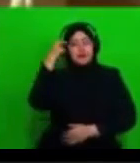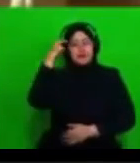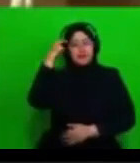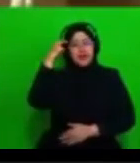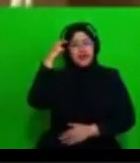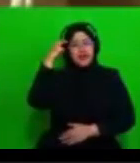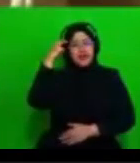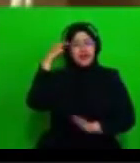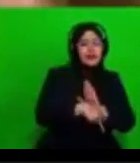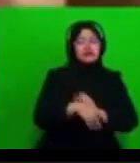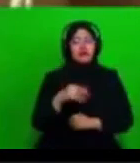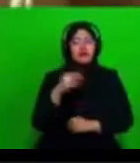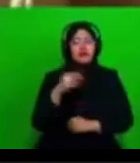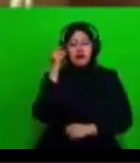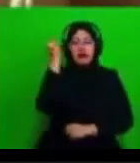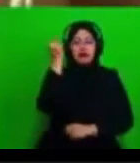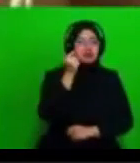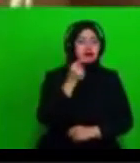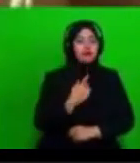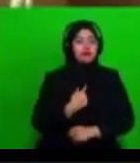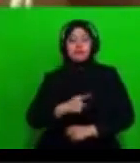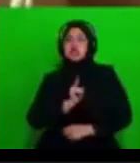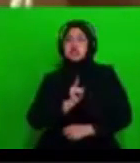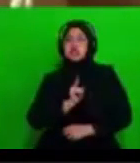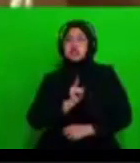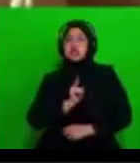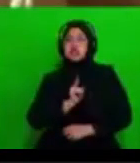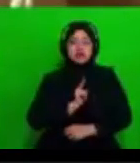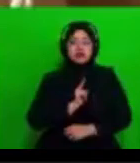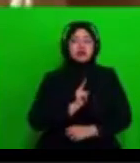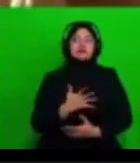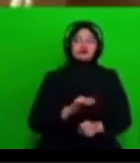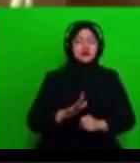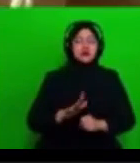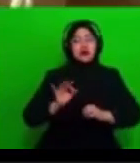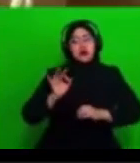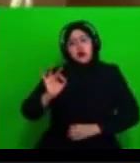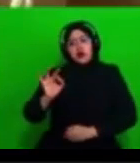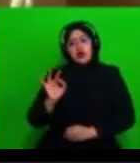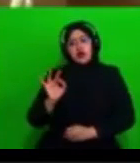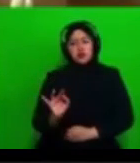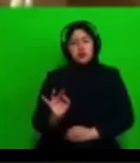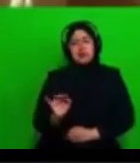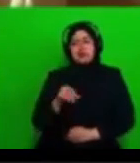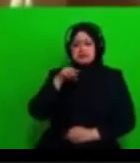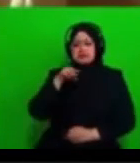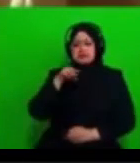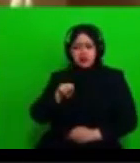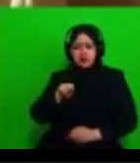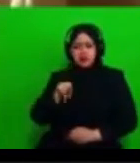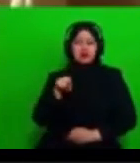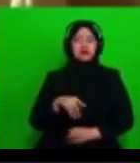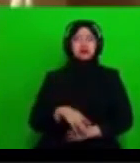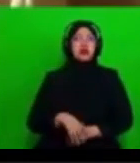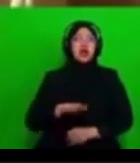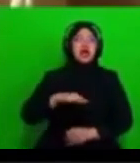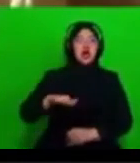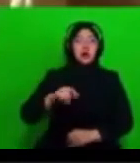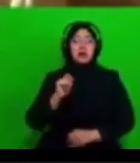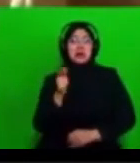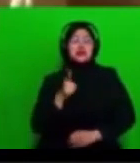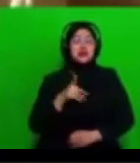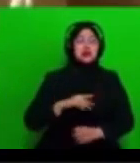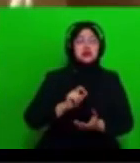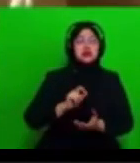kritis, bernalar kritis, kreatif, mandiri. Intinya itu, sehingga orang tua jangan beranggapan kalau anak sudah punya ijazah